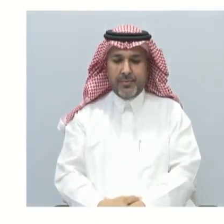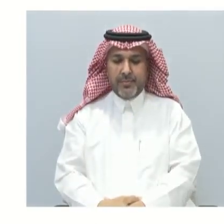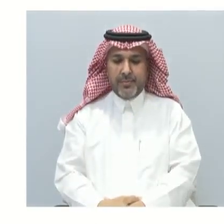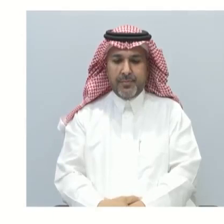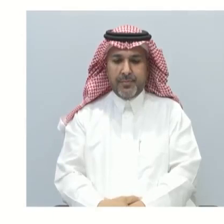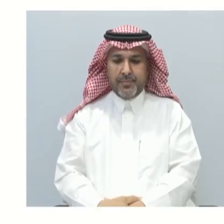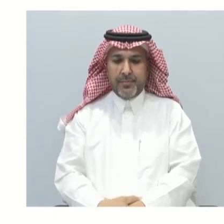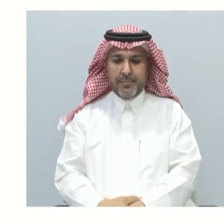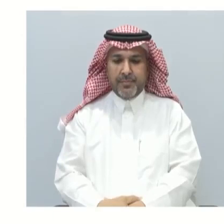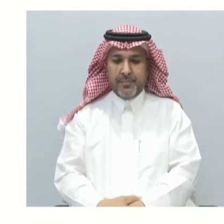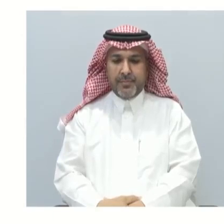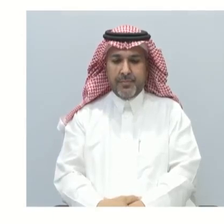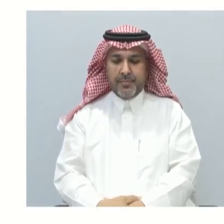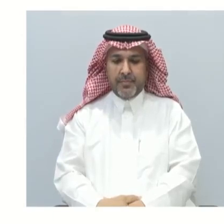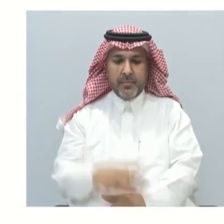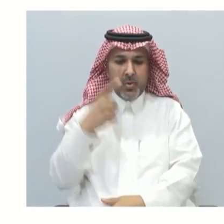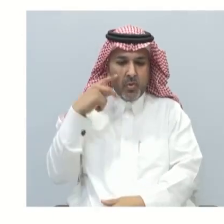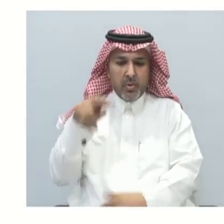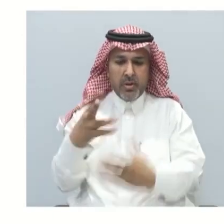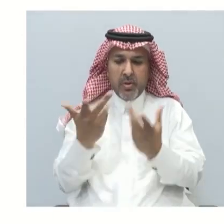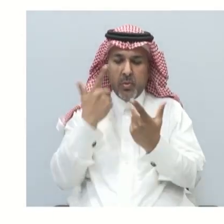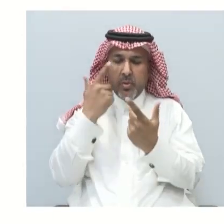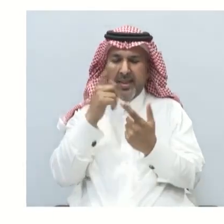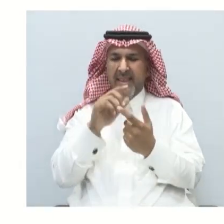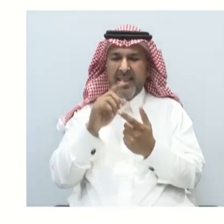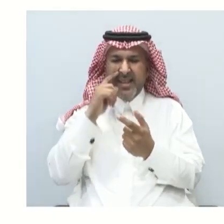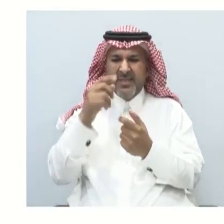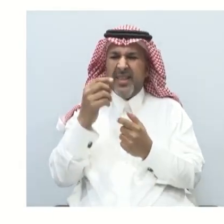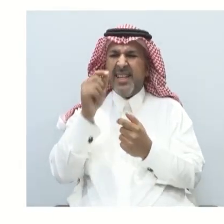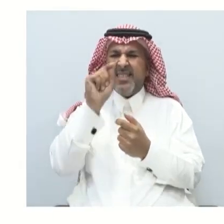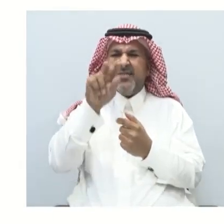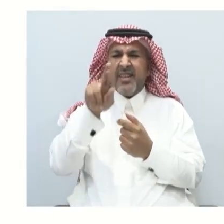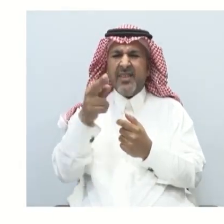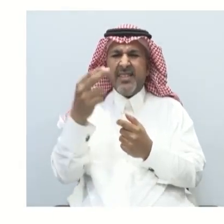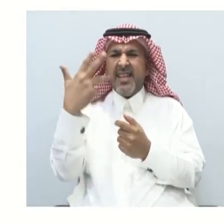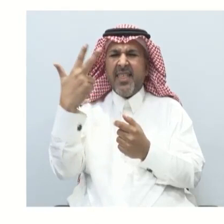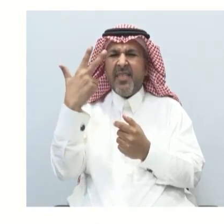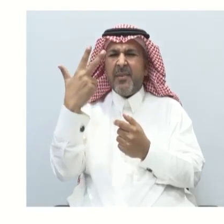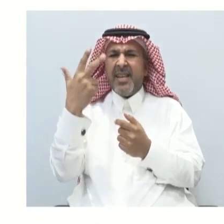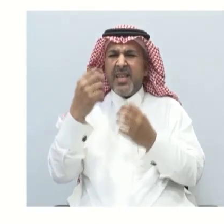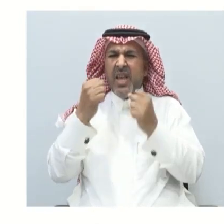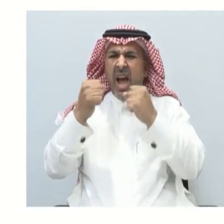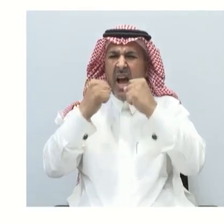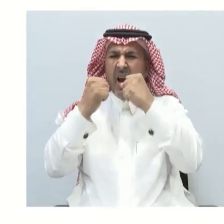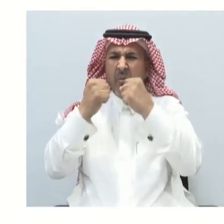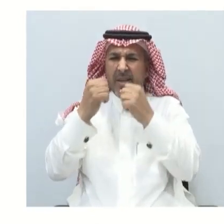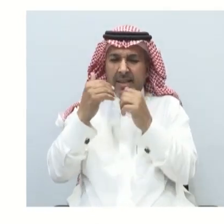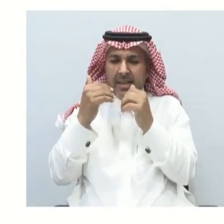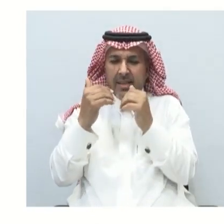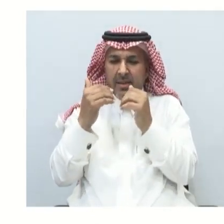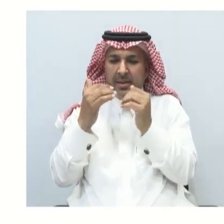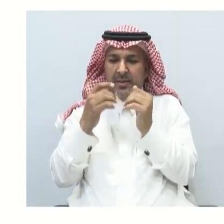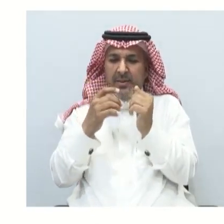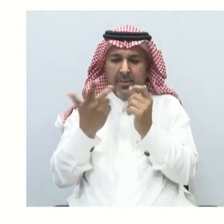طيب نختار من الاجابه الصحيحه قاللك يمثل معامل ارتباط قيمته 0.8 احنا قلنا حسب يعني